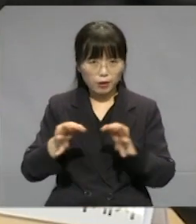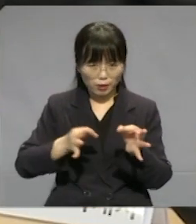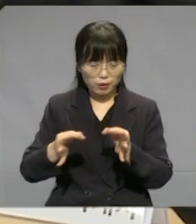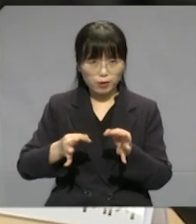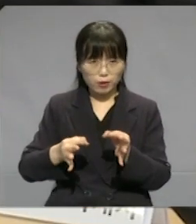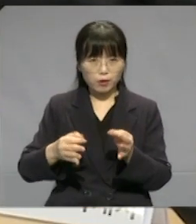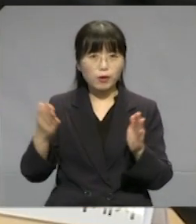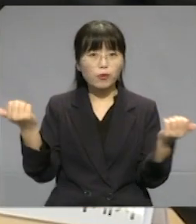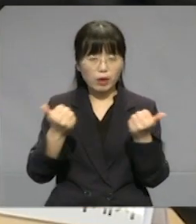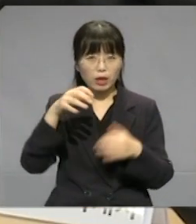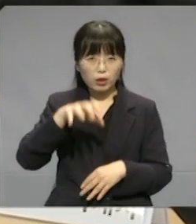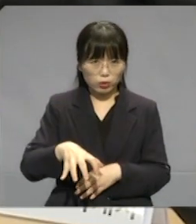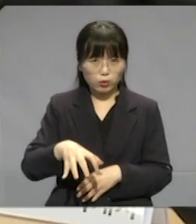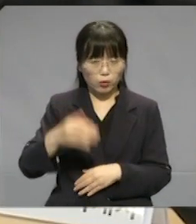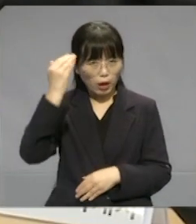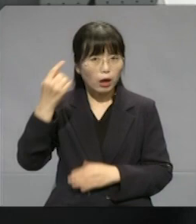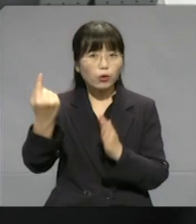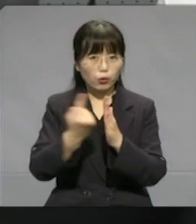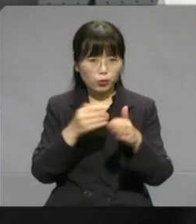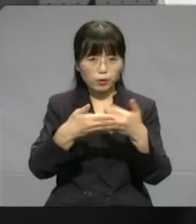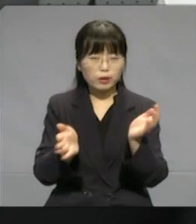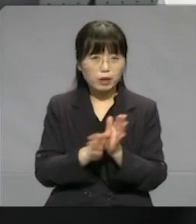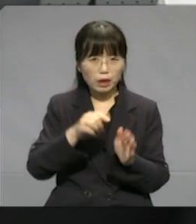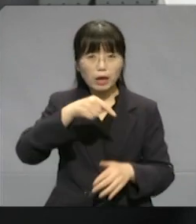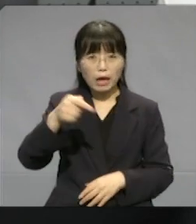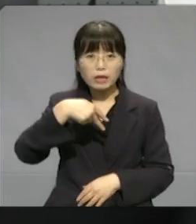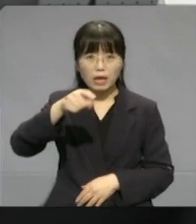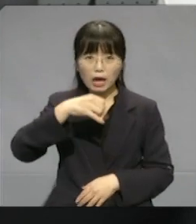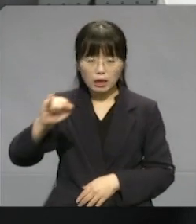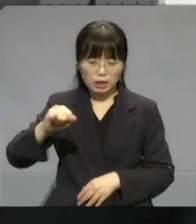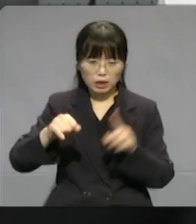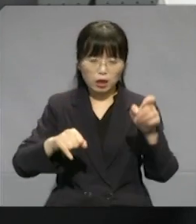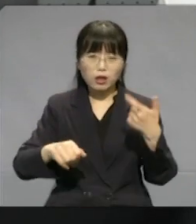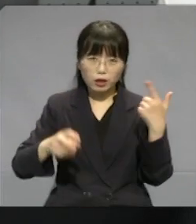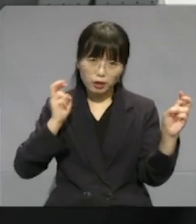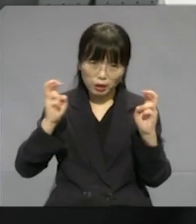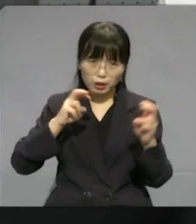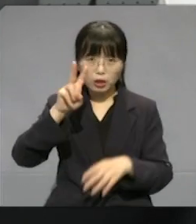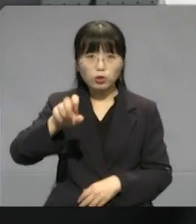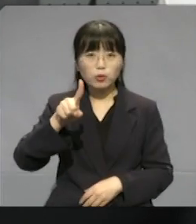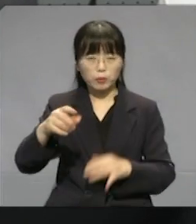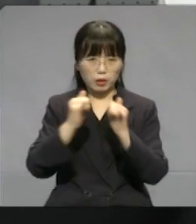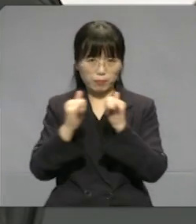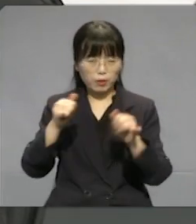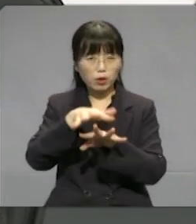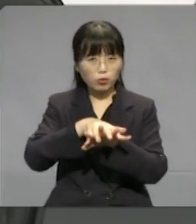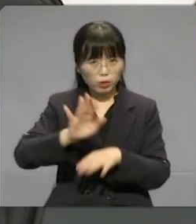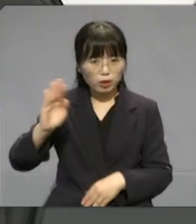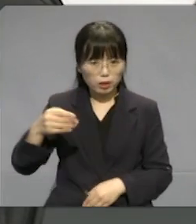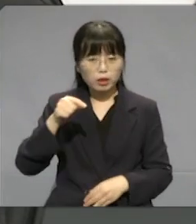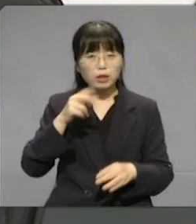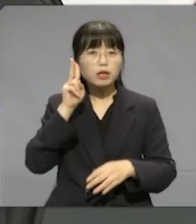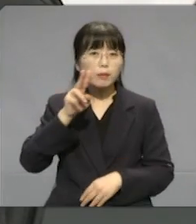투자협력 방안단은 오사카와 간사이 지역 기업 16개사 21명으로 구성됐으며